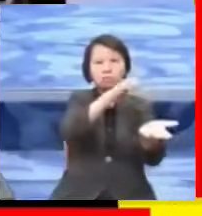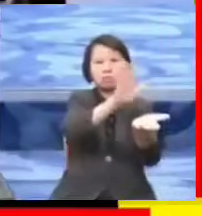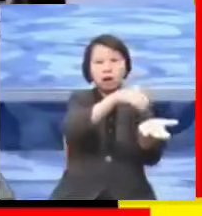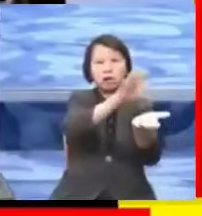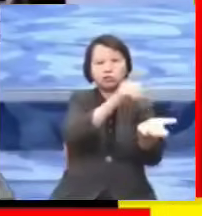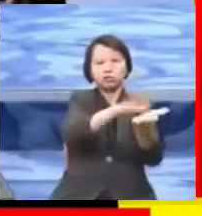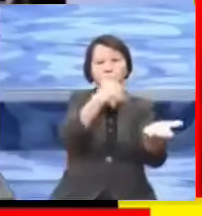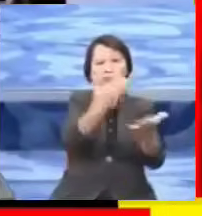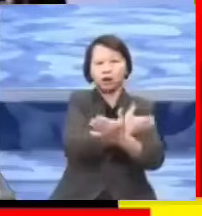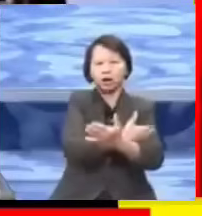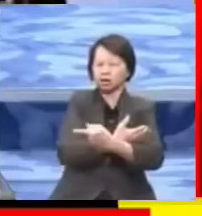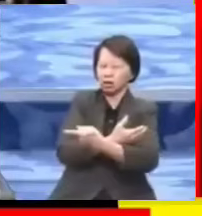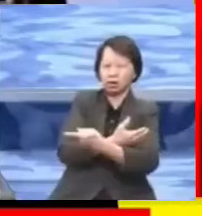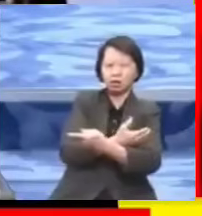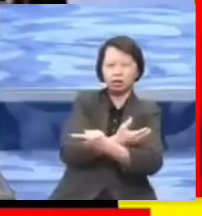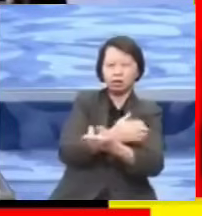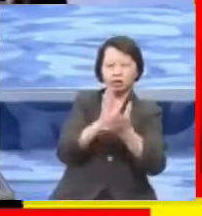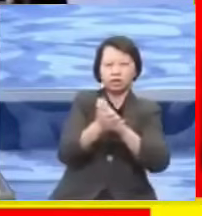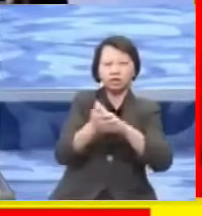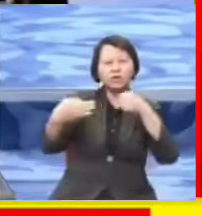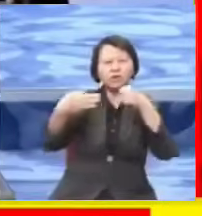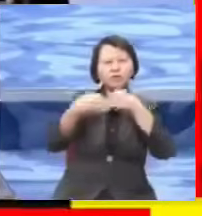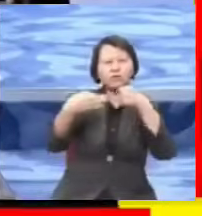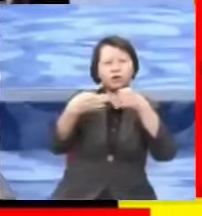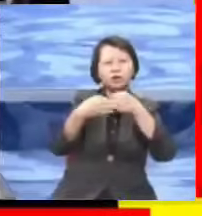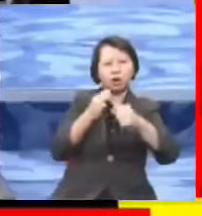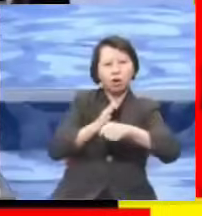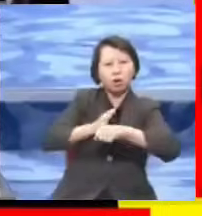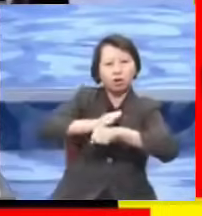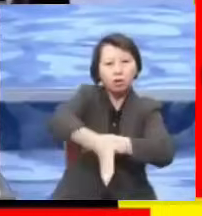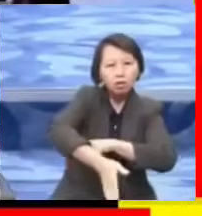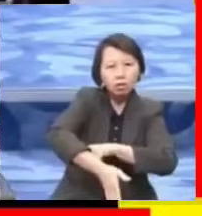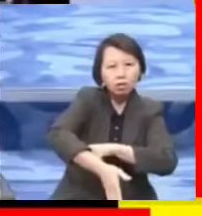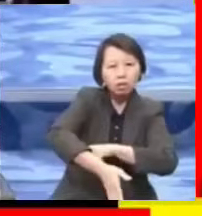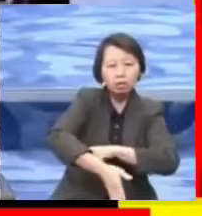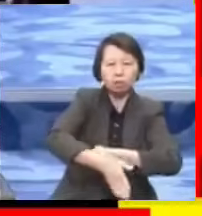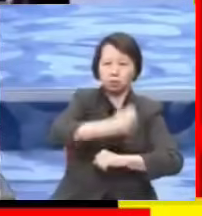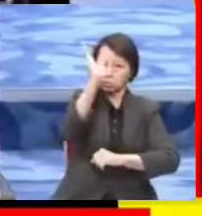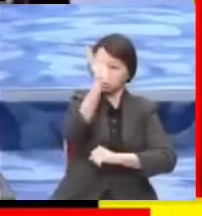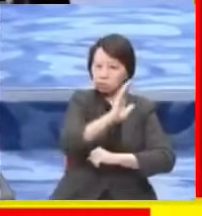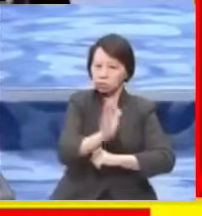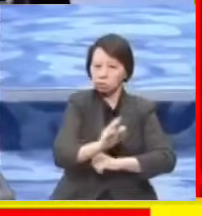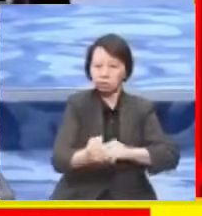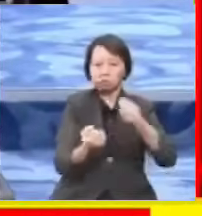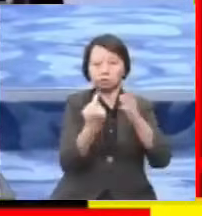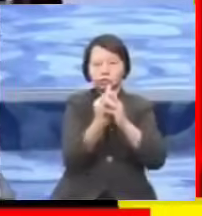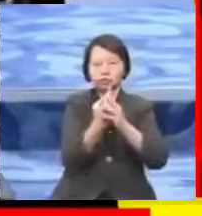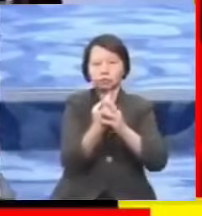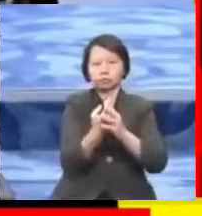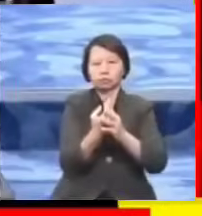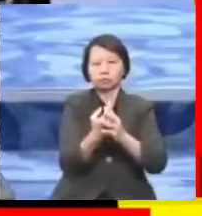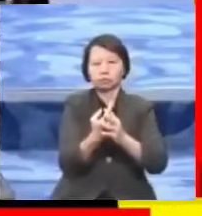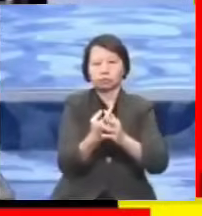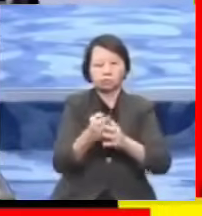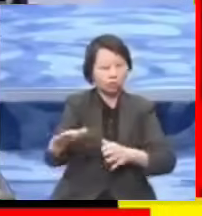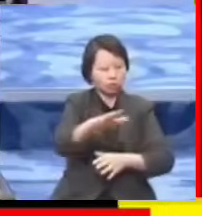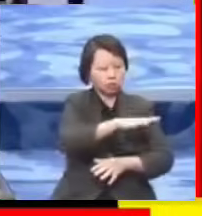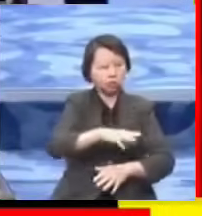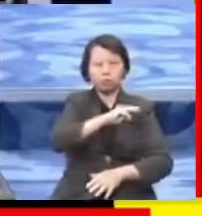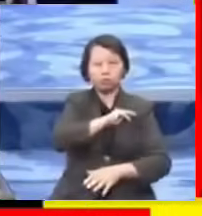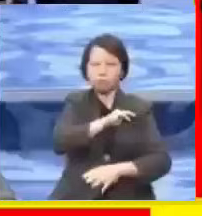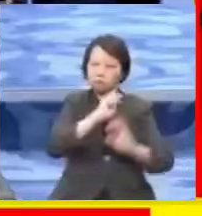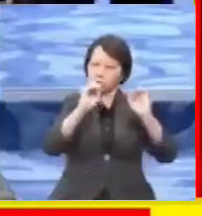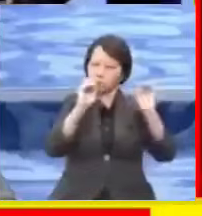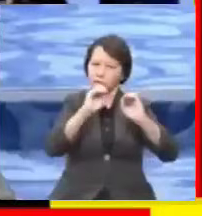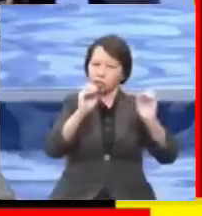baru yang menjadi sebenarnya fitnah yang keterlaluan dan tidak pernah dibangkitkan oleh Jemaah Menteri